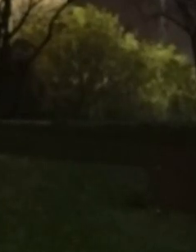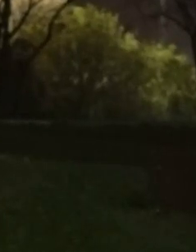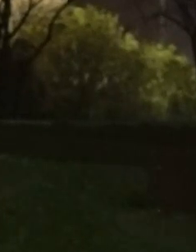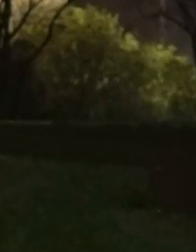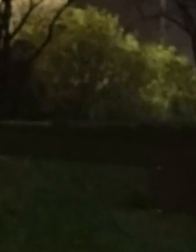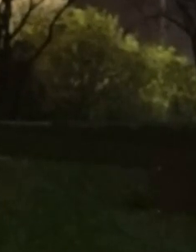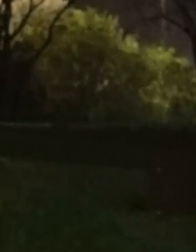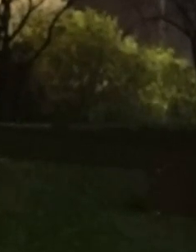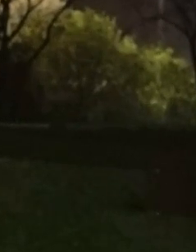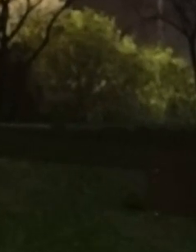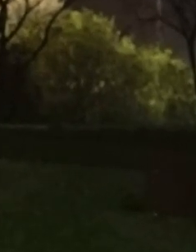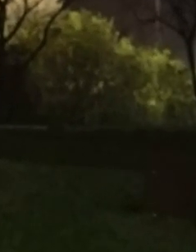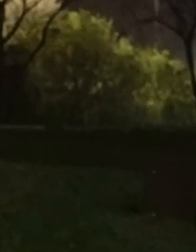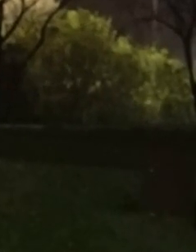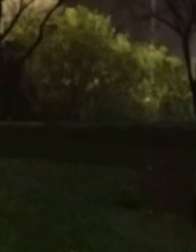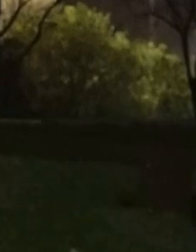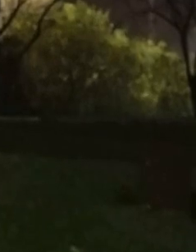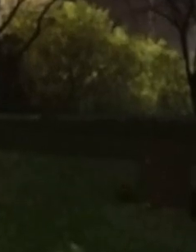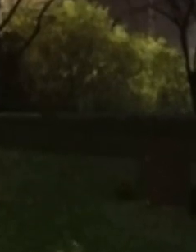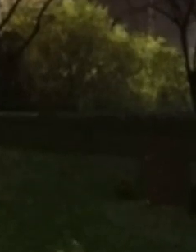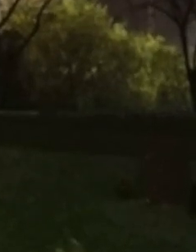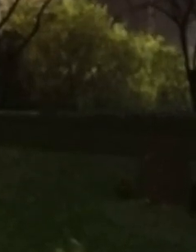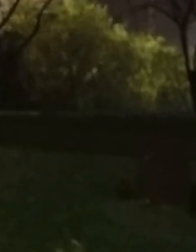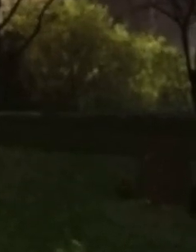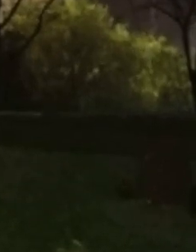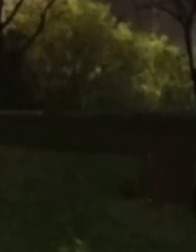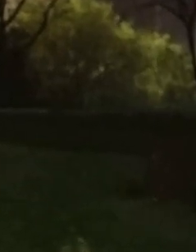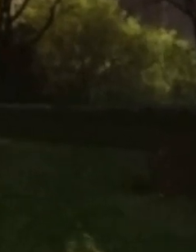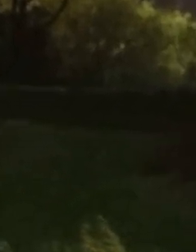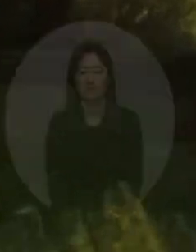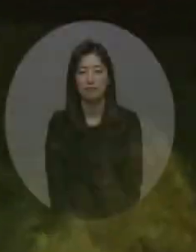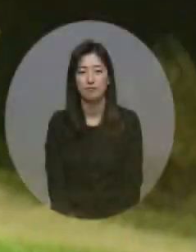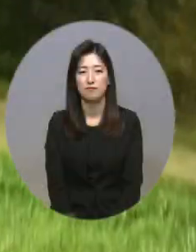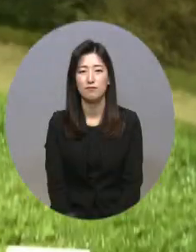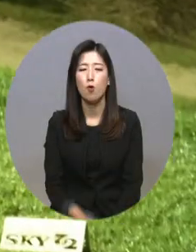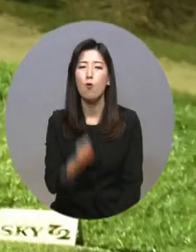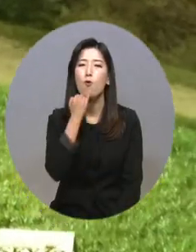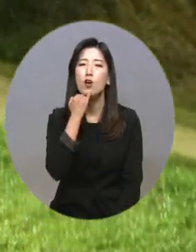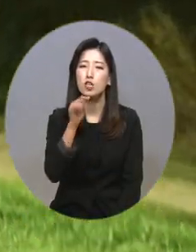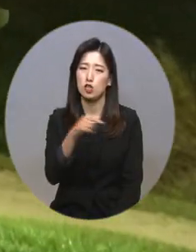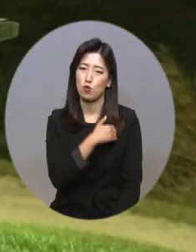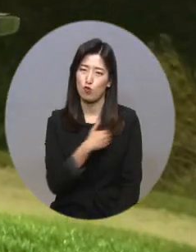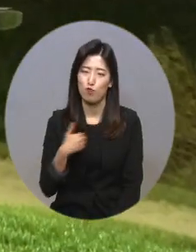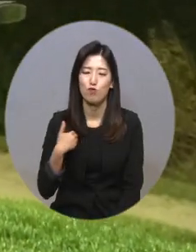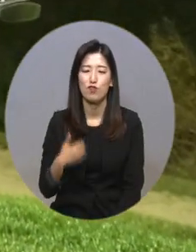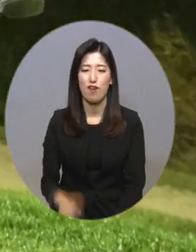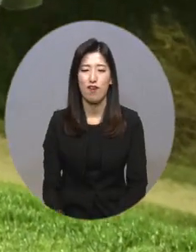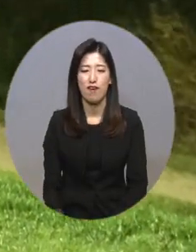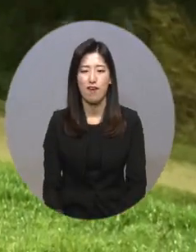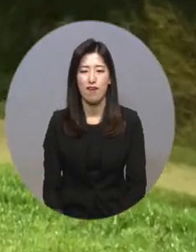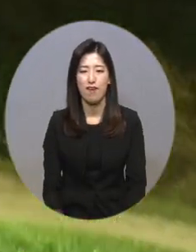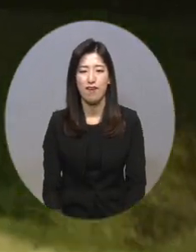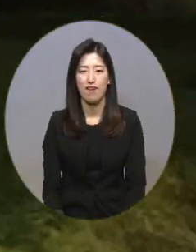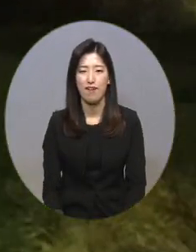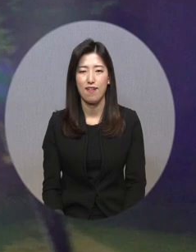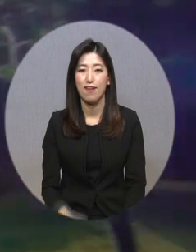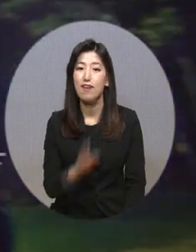그 5 날지 조건을 괜찮은거 같죠 스페어